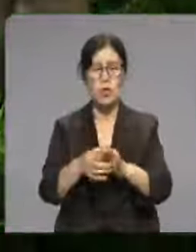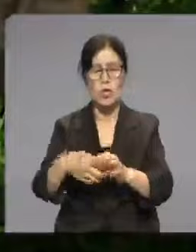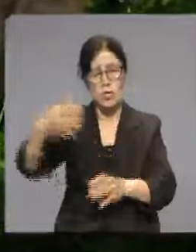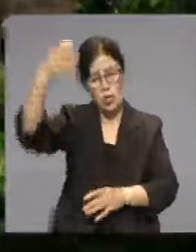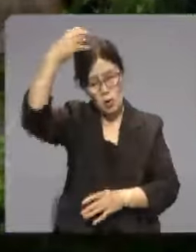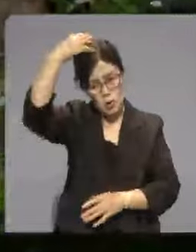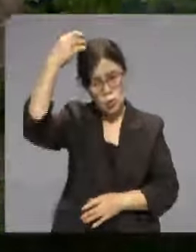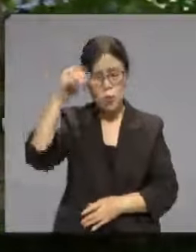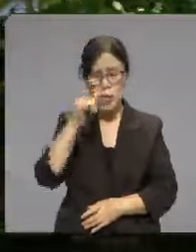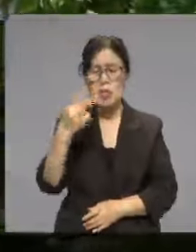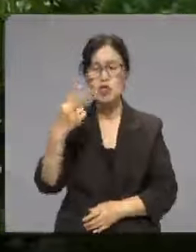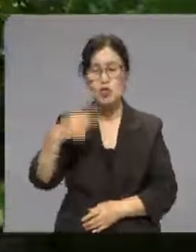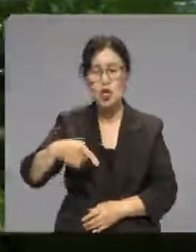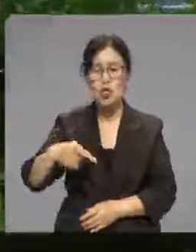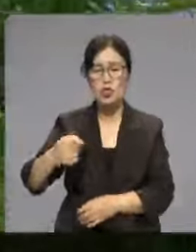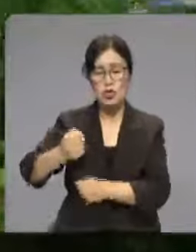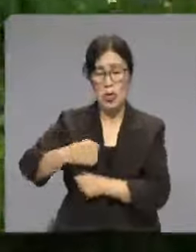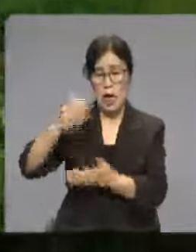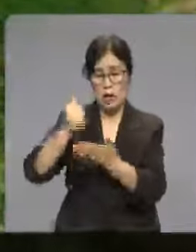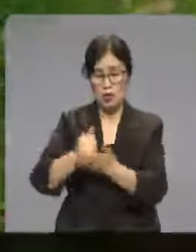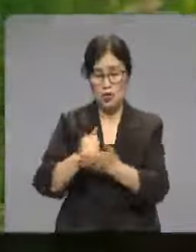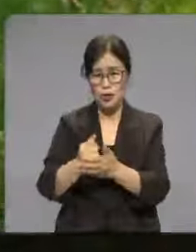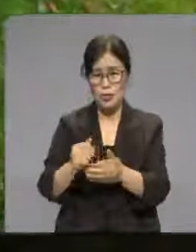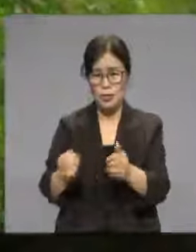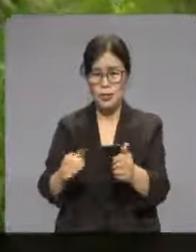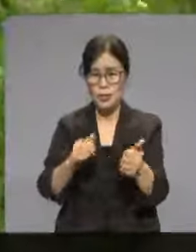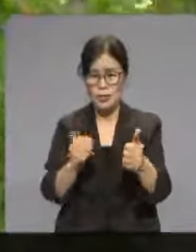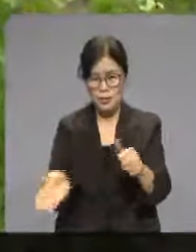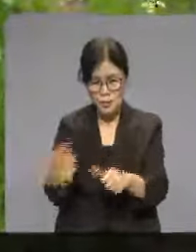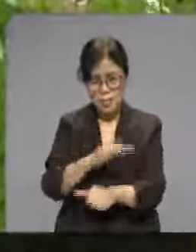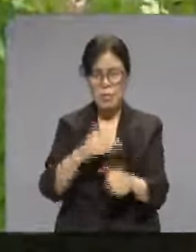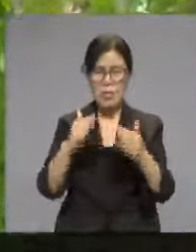영종도에 있는 두경승 사당이 잘